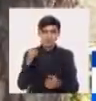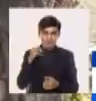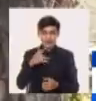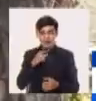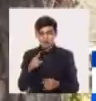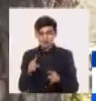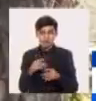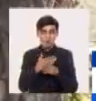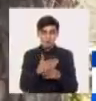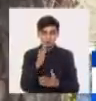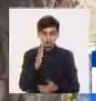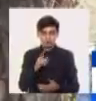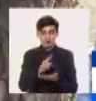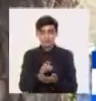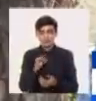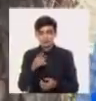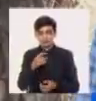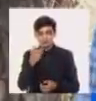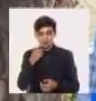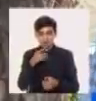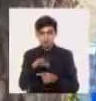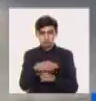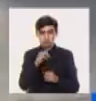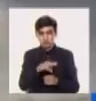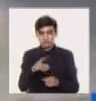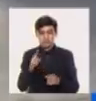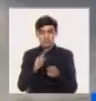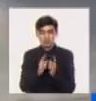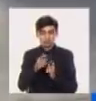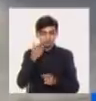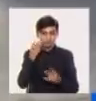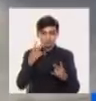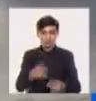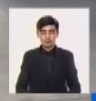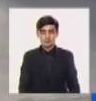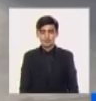бірдеңе жасайтын жер. Пайдаланған, бос тұрғанын көріп пайдаланған дұрыс қой.